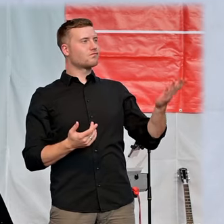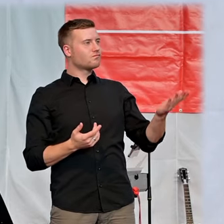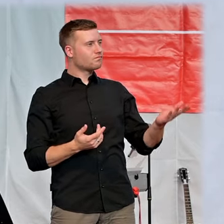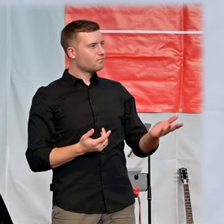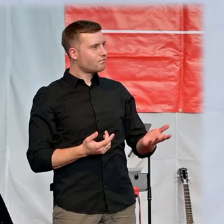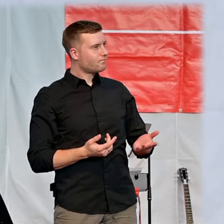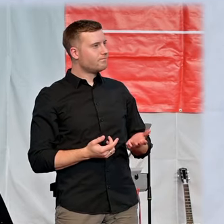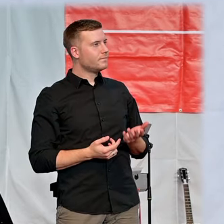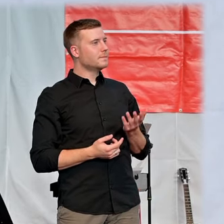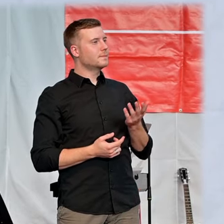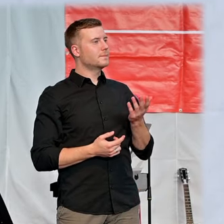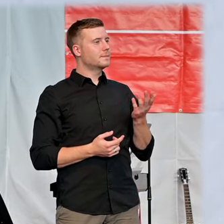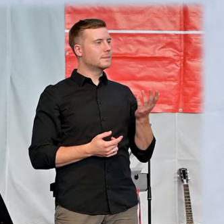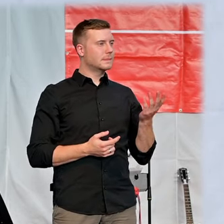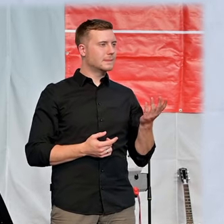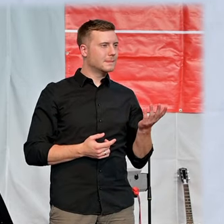komplexe